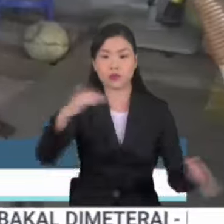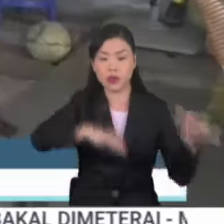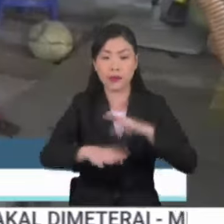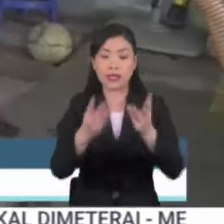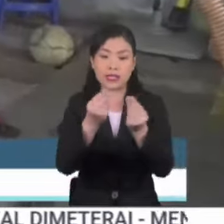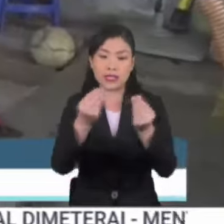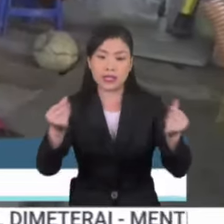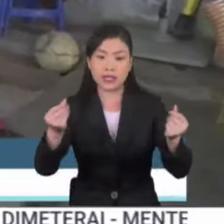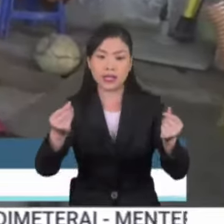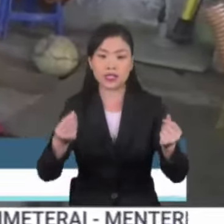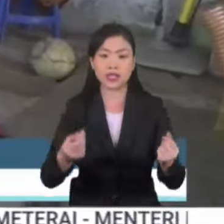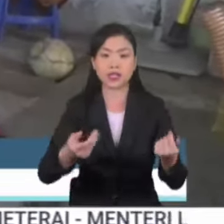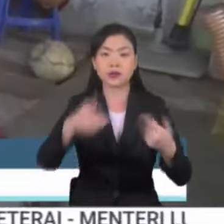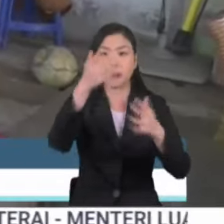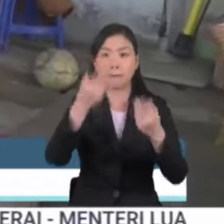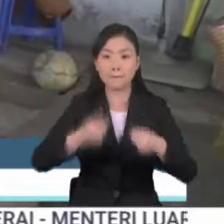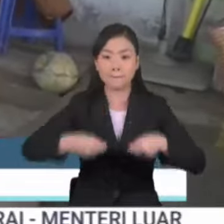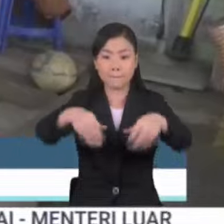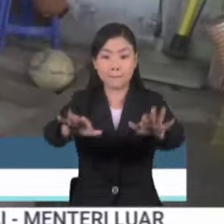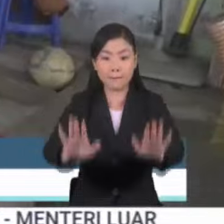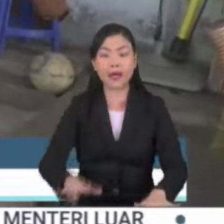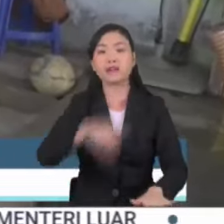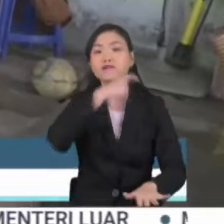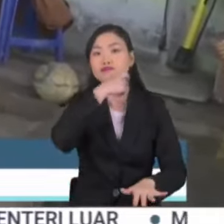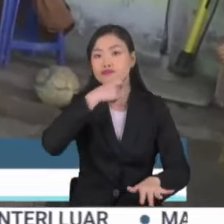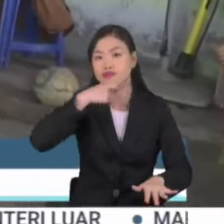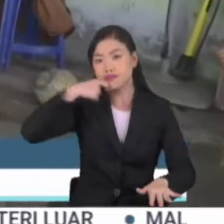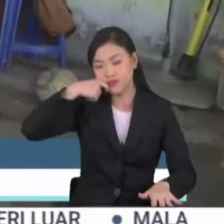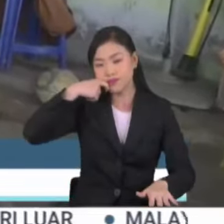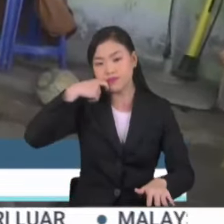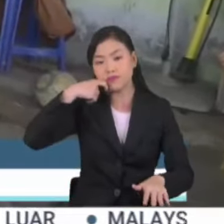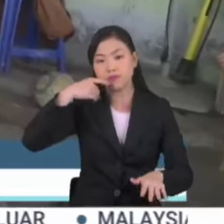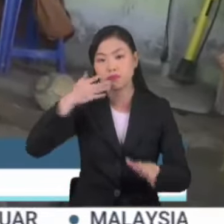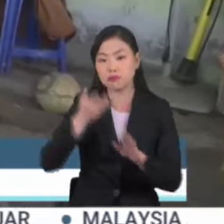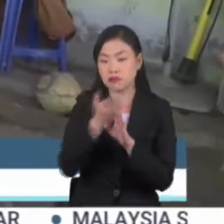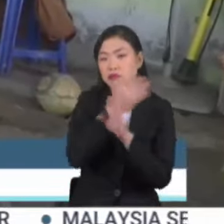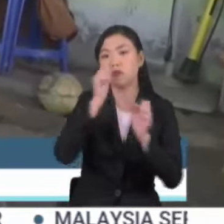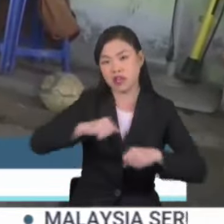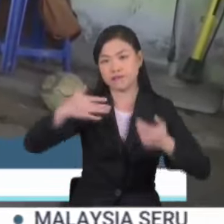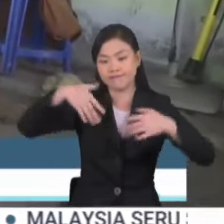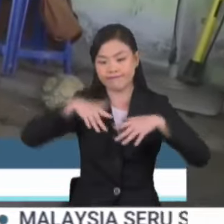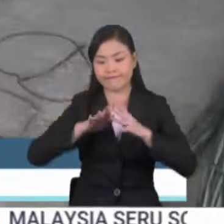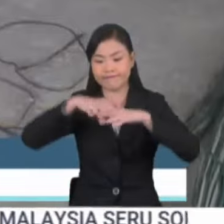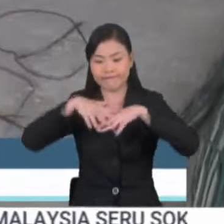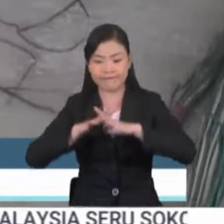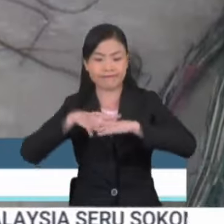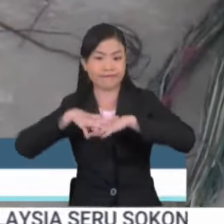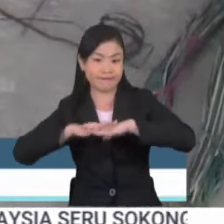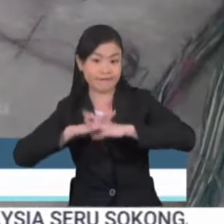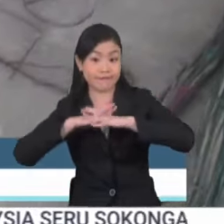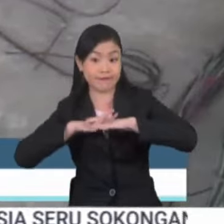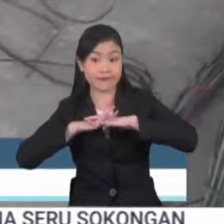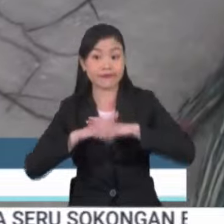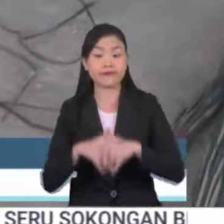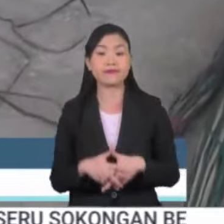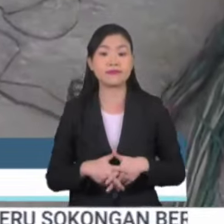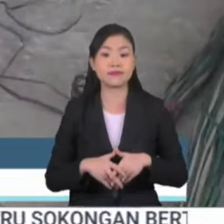dan menjemur sehingga kering dan beberapa proses lain sebelum anyaman boleh dimulakan. Mula-mula ambil